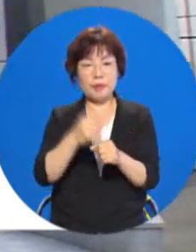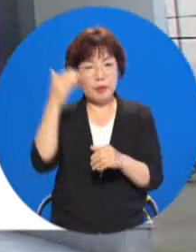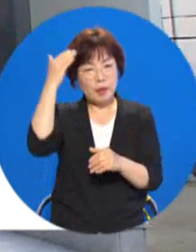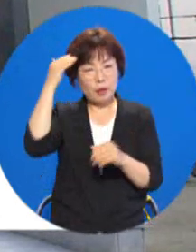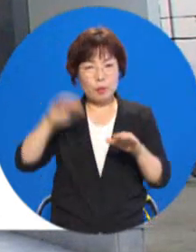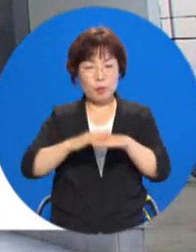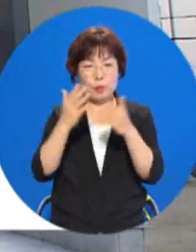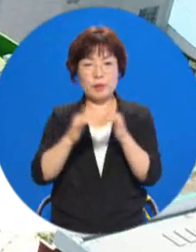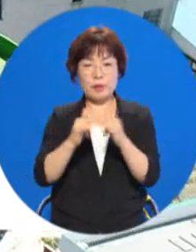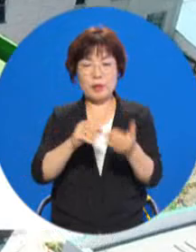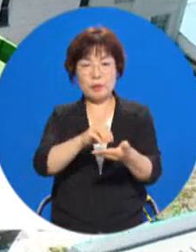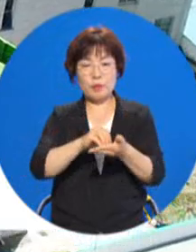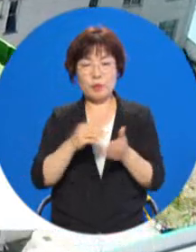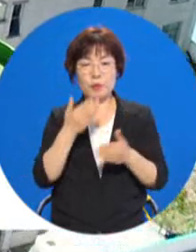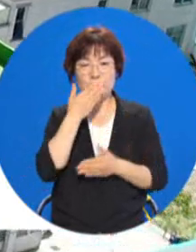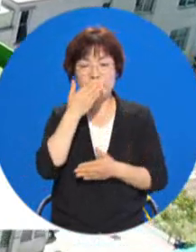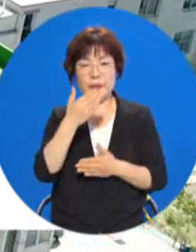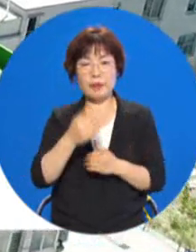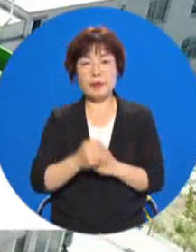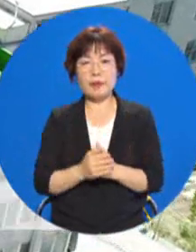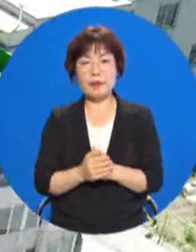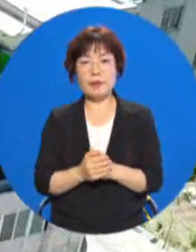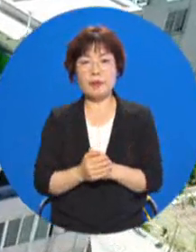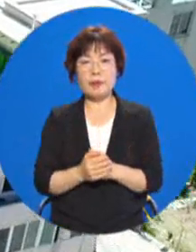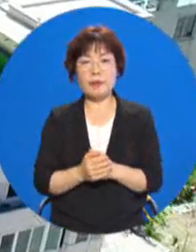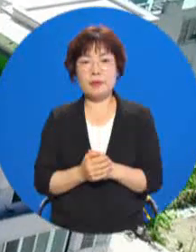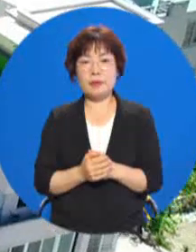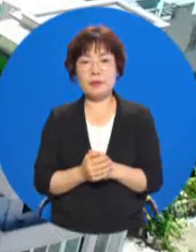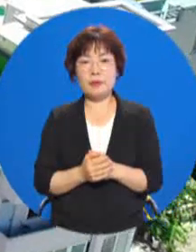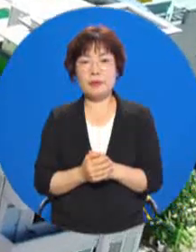대한민국 국민이라면 누구나 참여가 가능합니다.